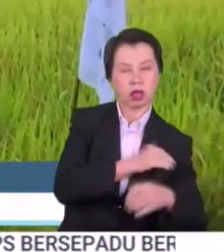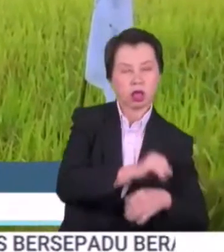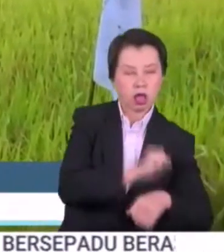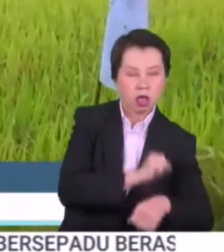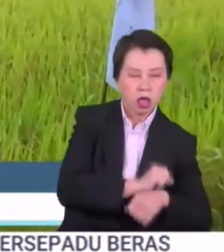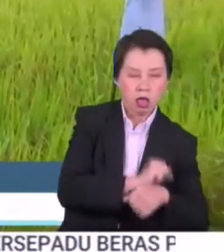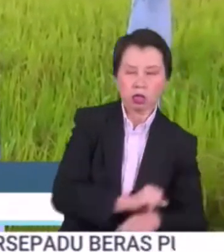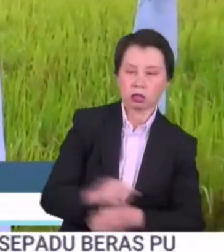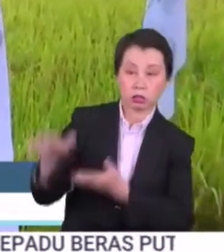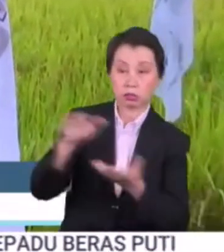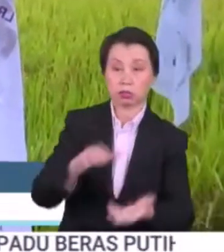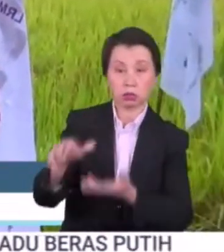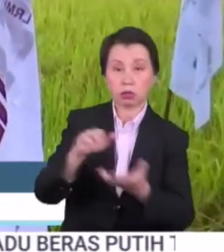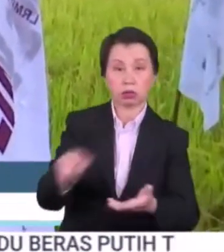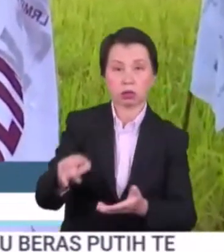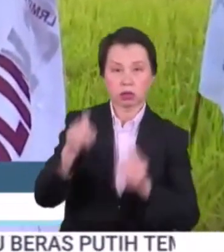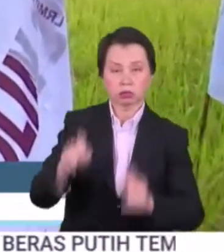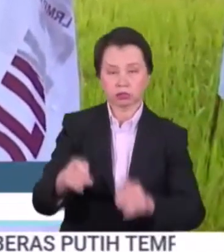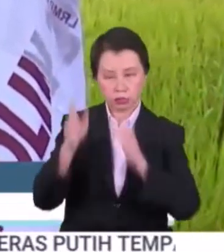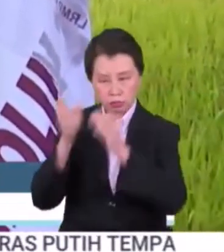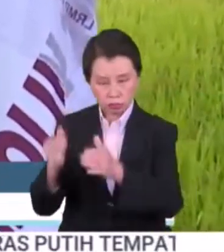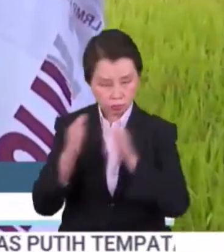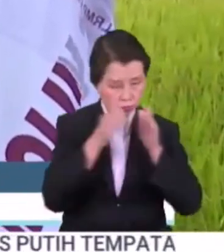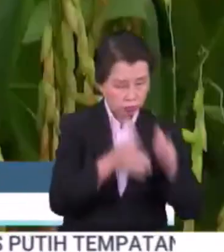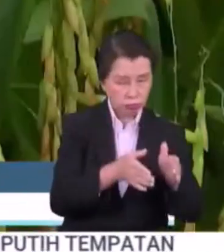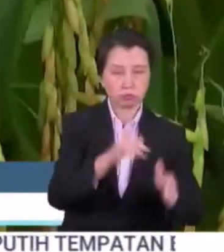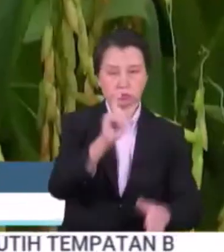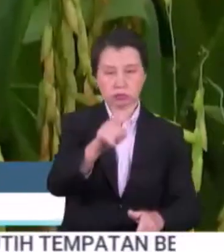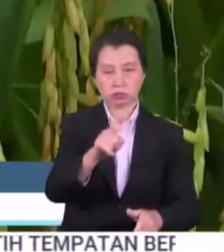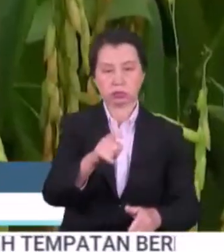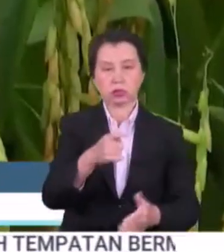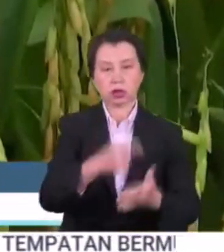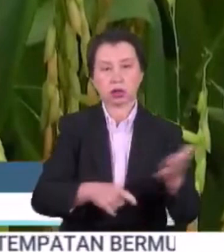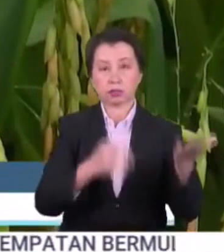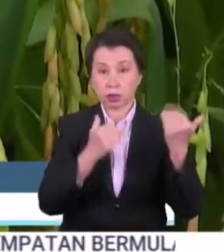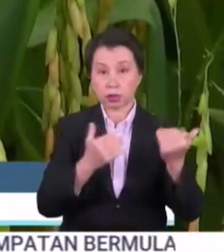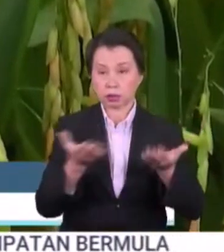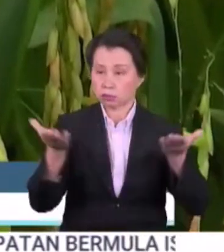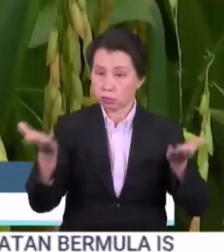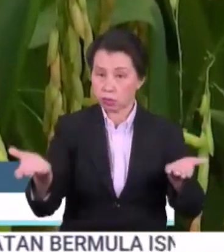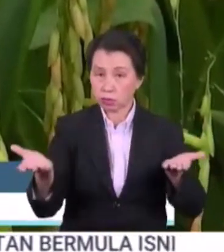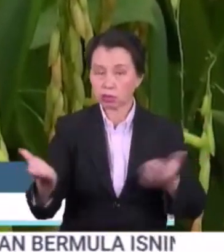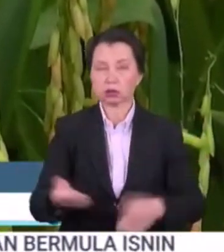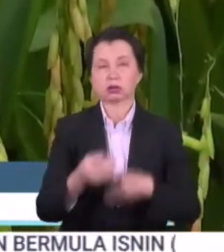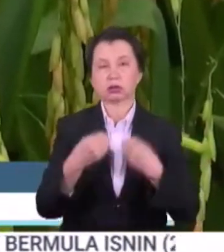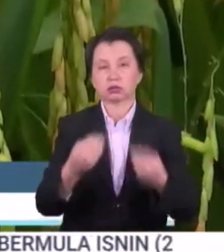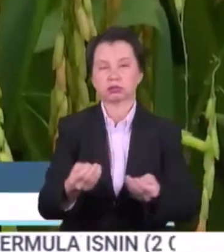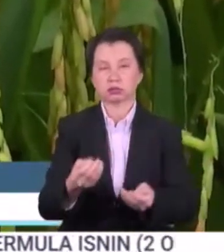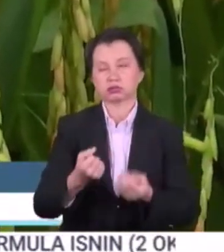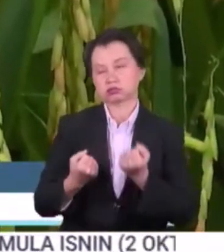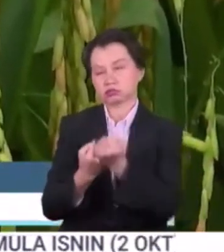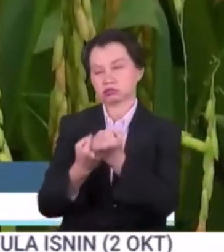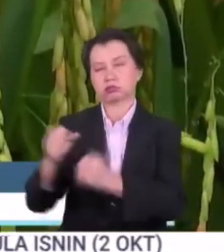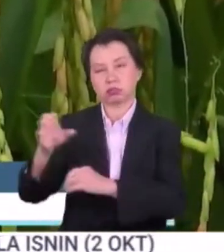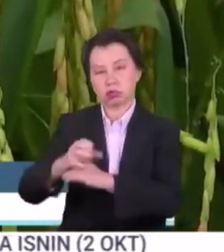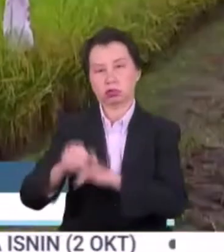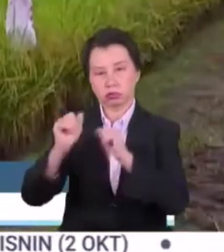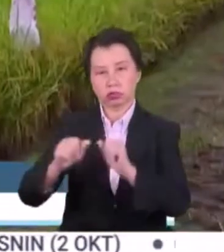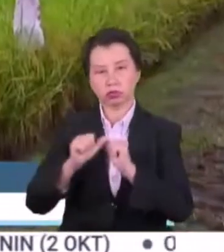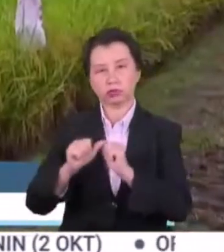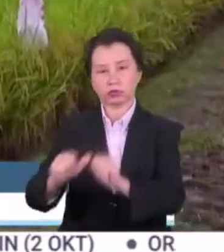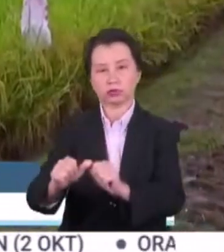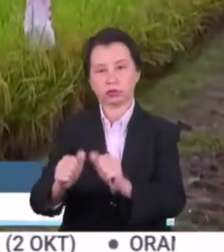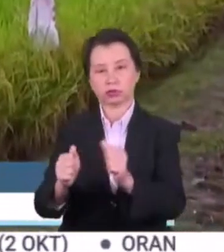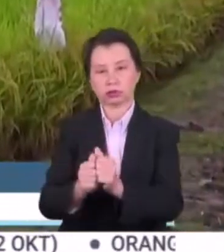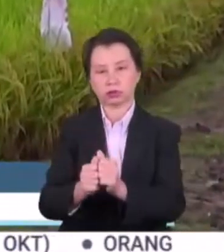dan pembekal perlu diberi perhatian. Apa yang diharapkan mereka? Pemberian subsidi dapat diteruskan